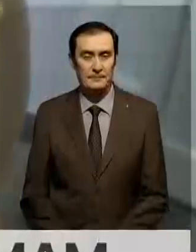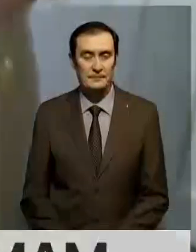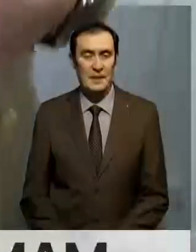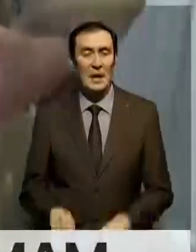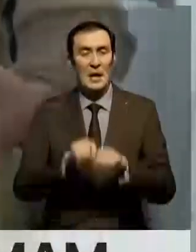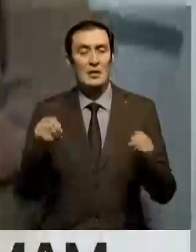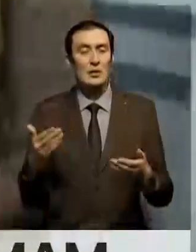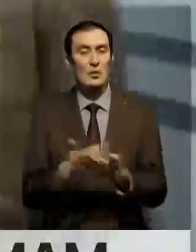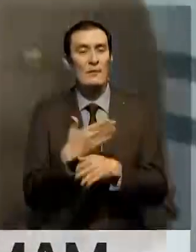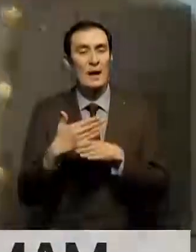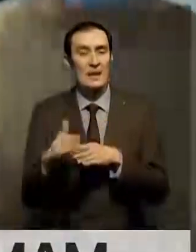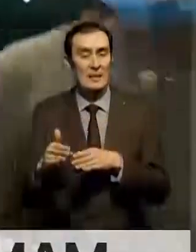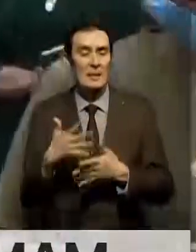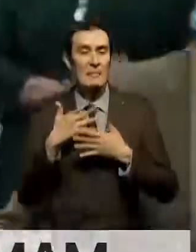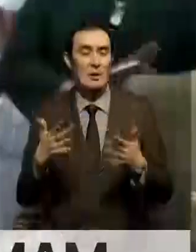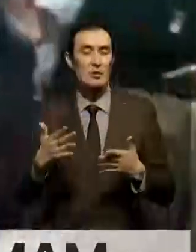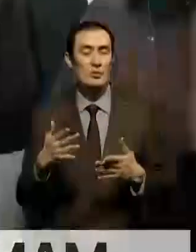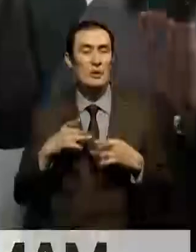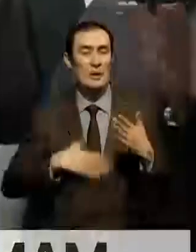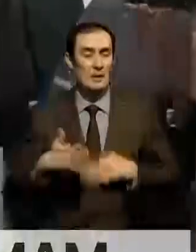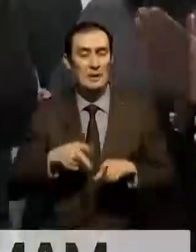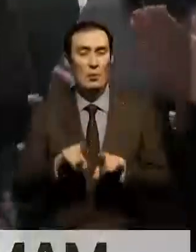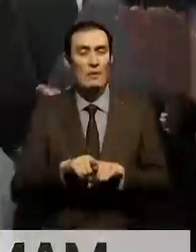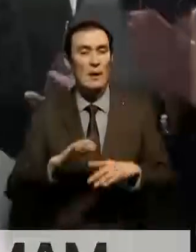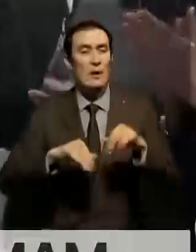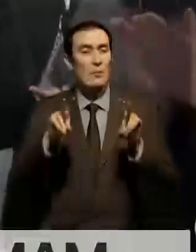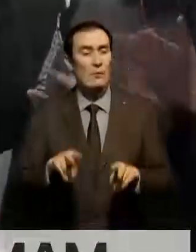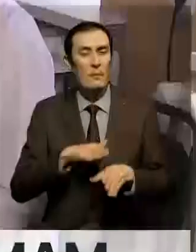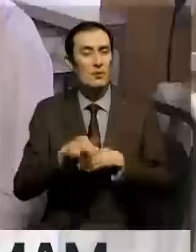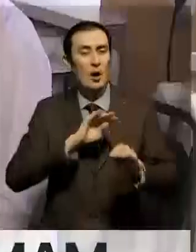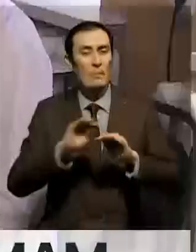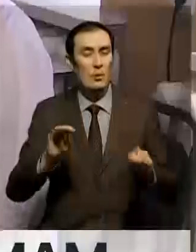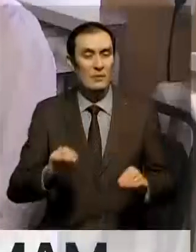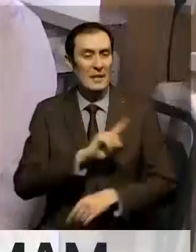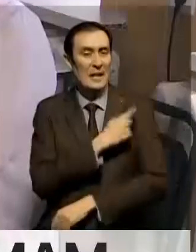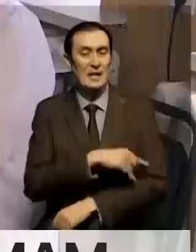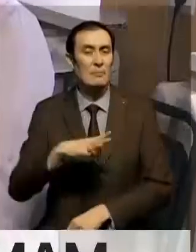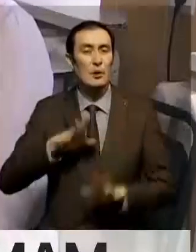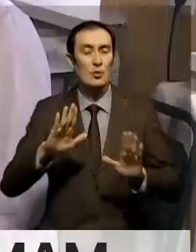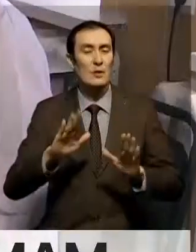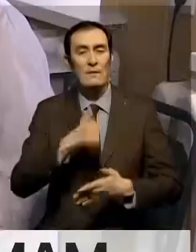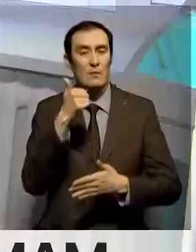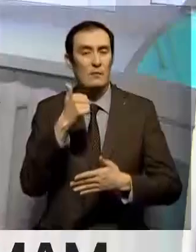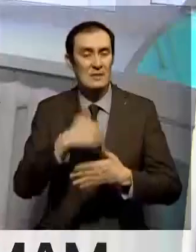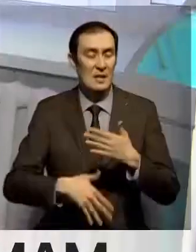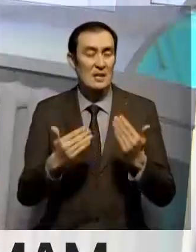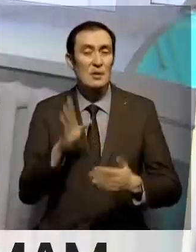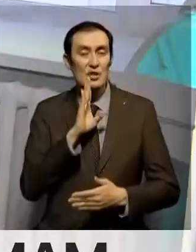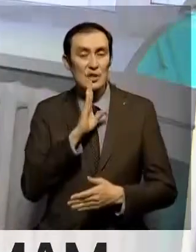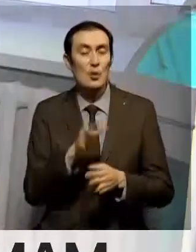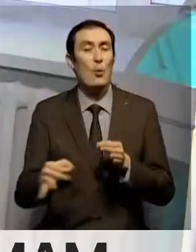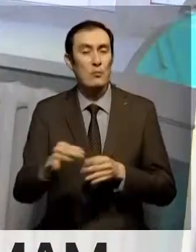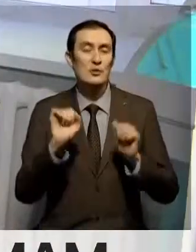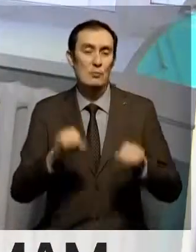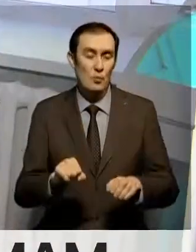открытие нового отделения большое событие для региона ранее такого профиля полностью оборудована клиника была только Восстание теперь женщина со всей области